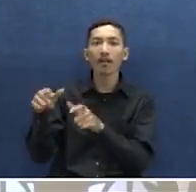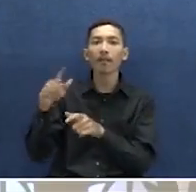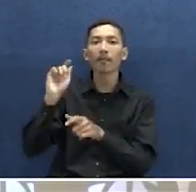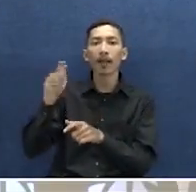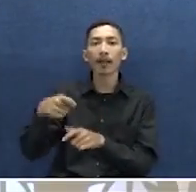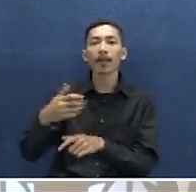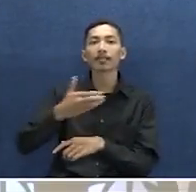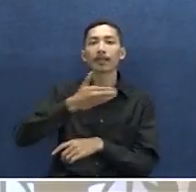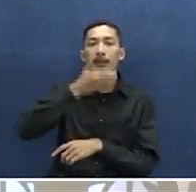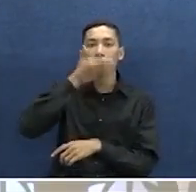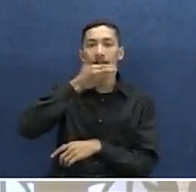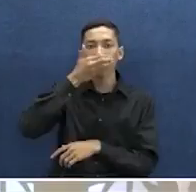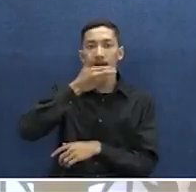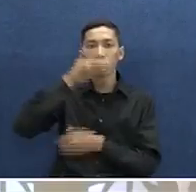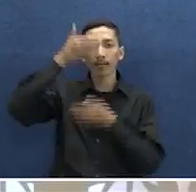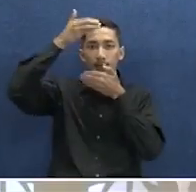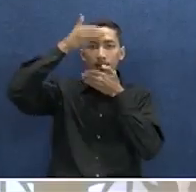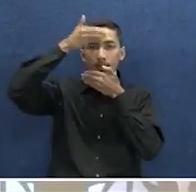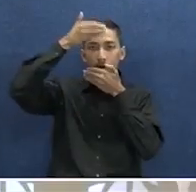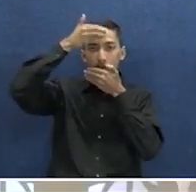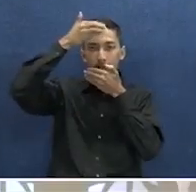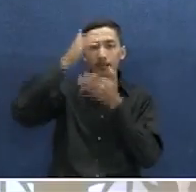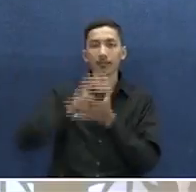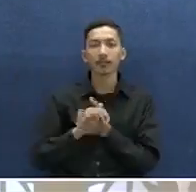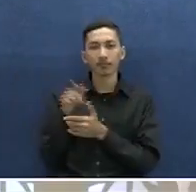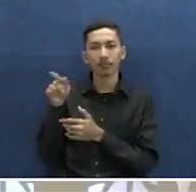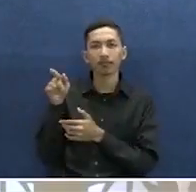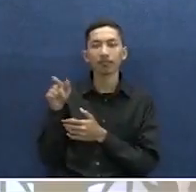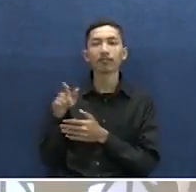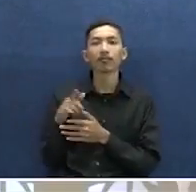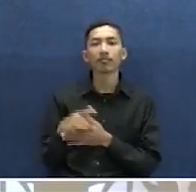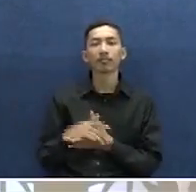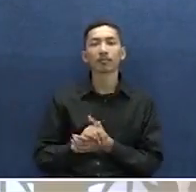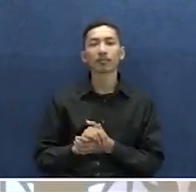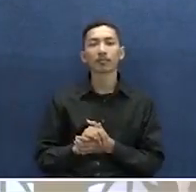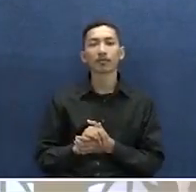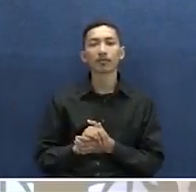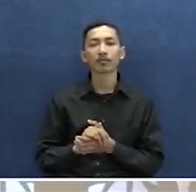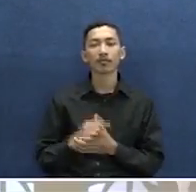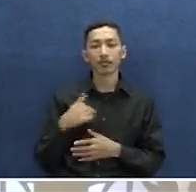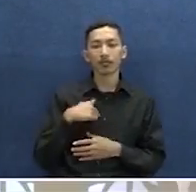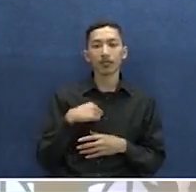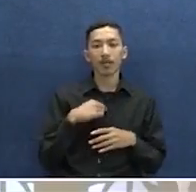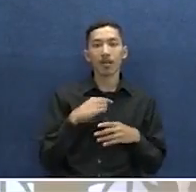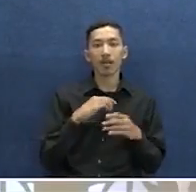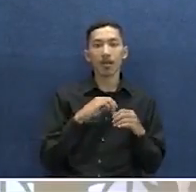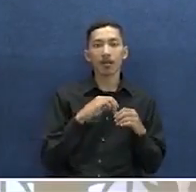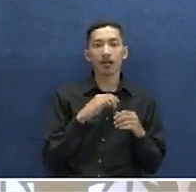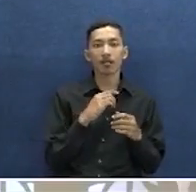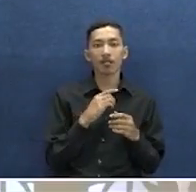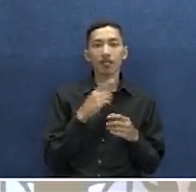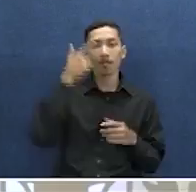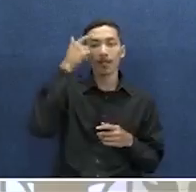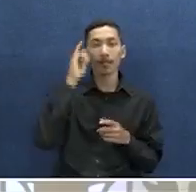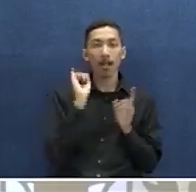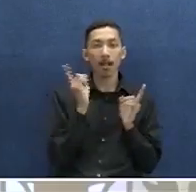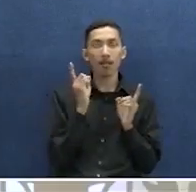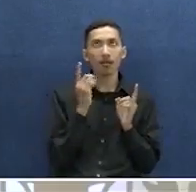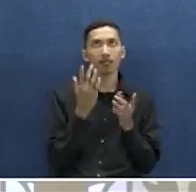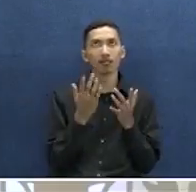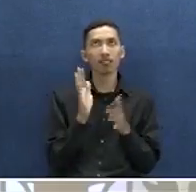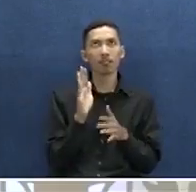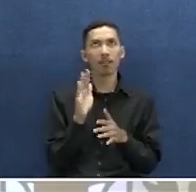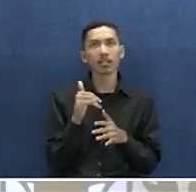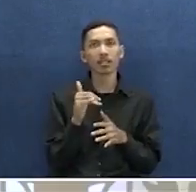gitu dan buat aku pribadi yang khusus mungkin aku belajar agama lebih dalamnya mungkin baru-baru belakangan ini